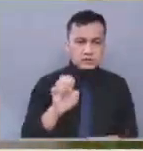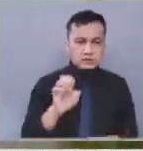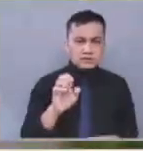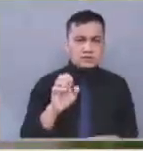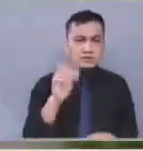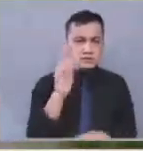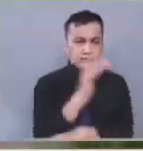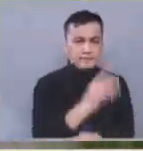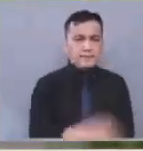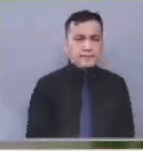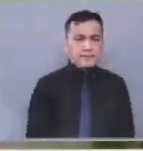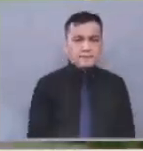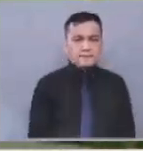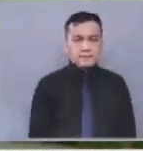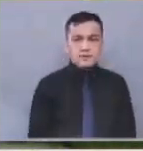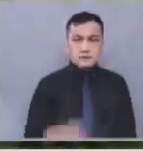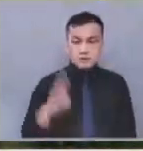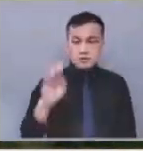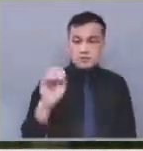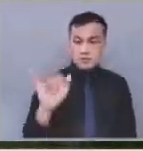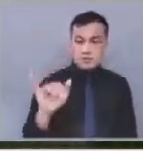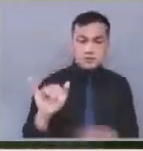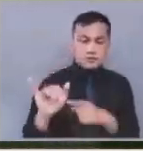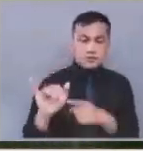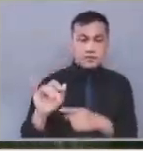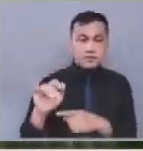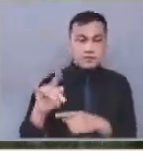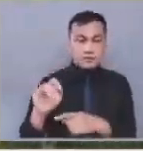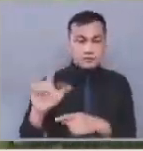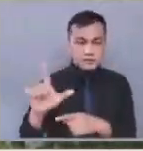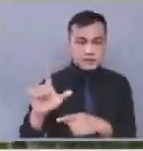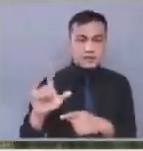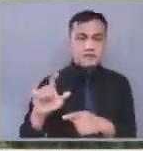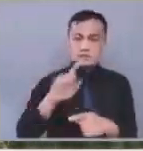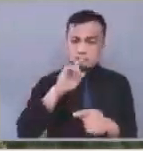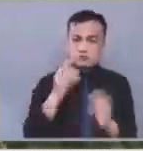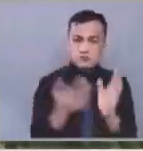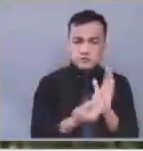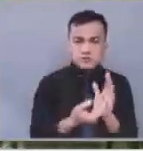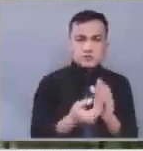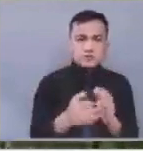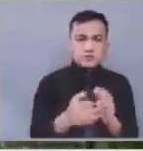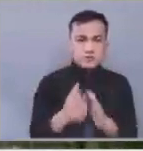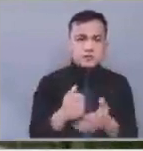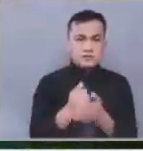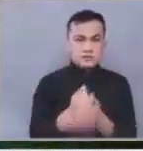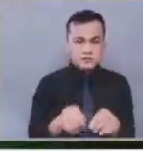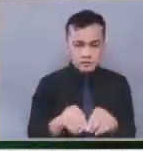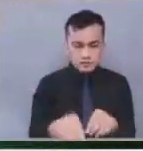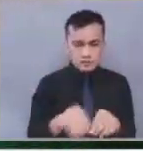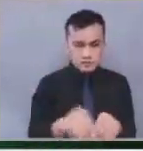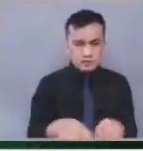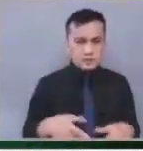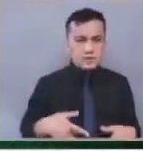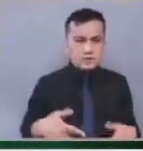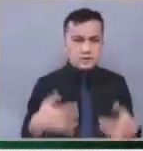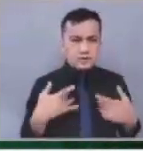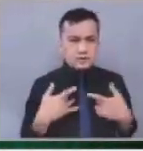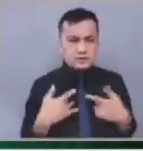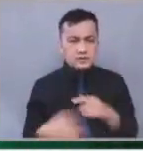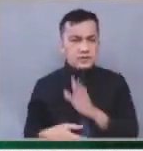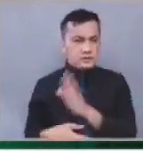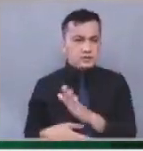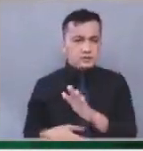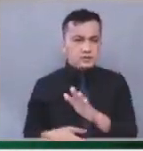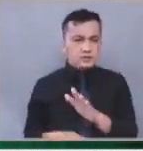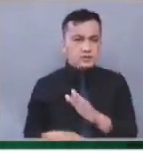Napatunayan naman ni Mang Boy, miyembro ng PLC, na malaki ang maitutulong ng pagtatanim sa buhay, lalo na sa katulad niyang